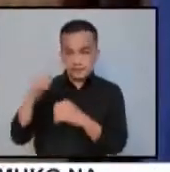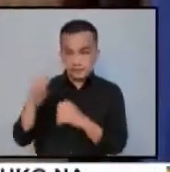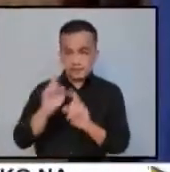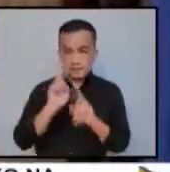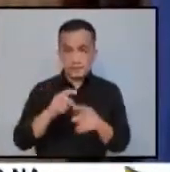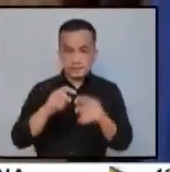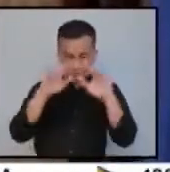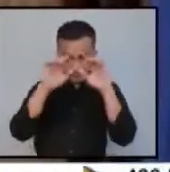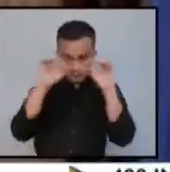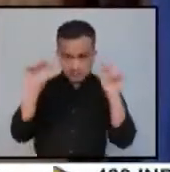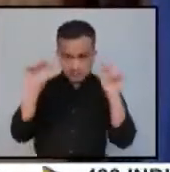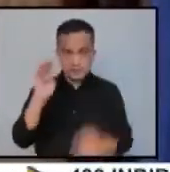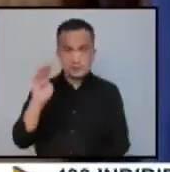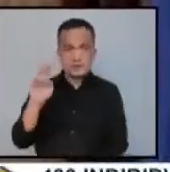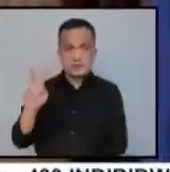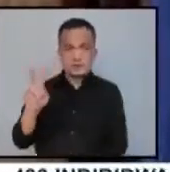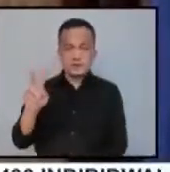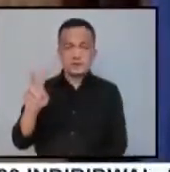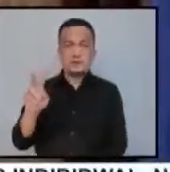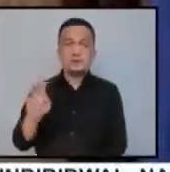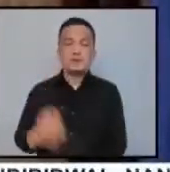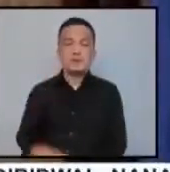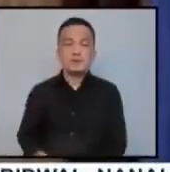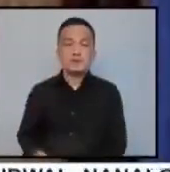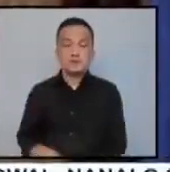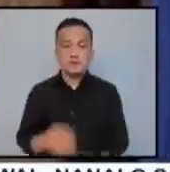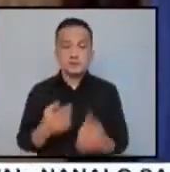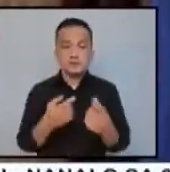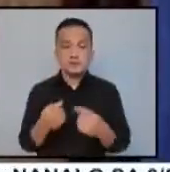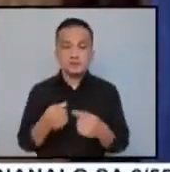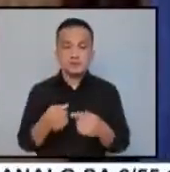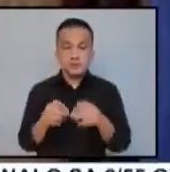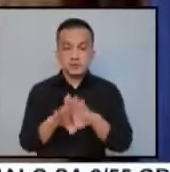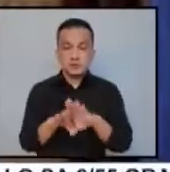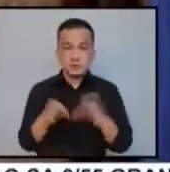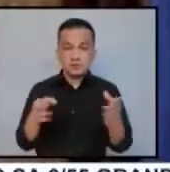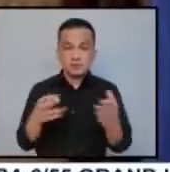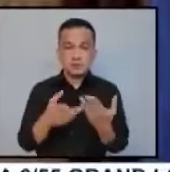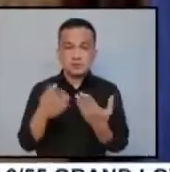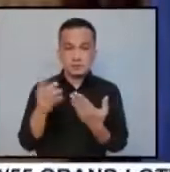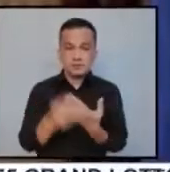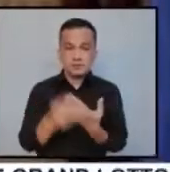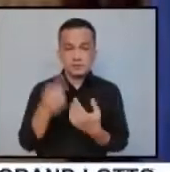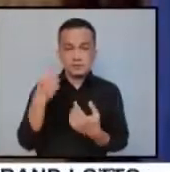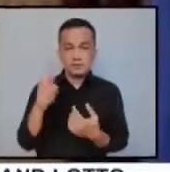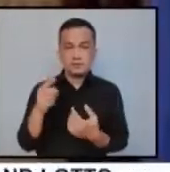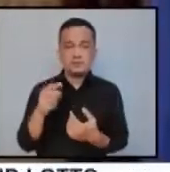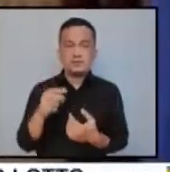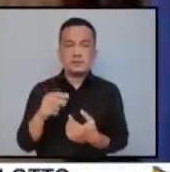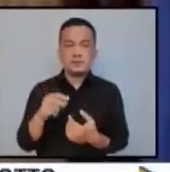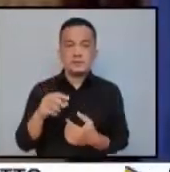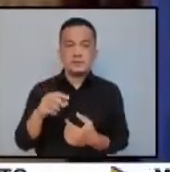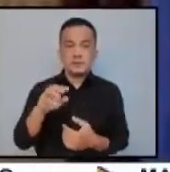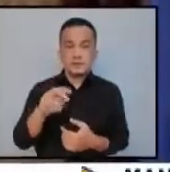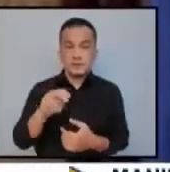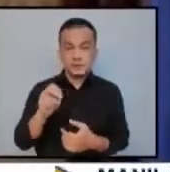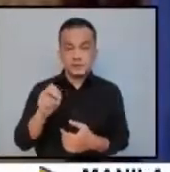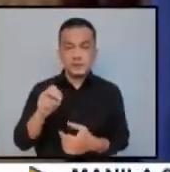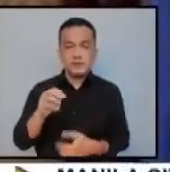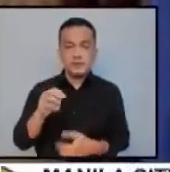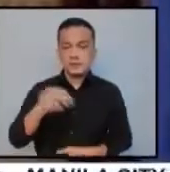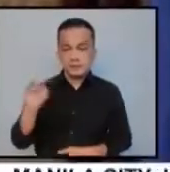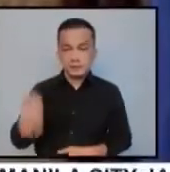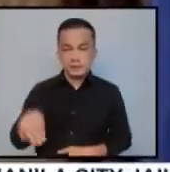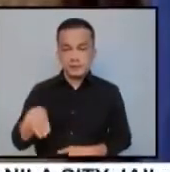Romualdez Marcos Jr. na sa gagawing groundbreaking ceremony para sa Metro Manila Subway Project or TIGAS and Shaw